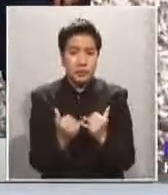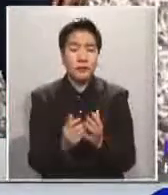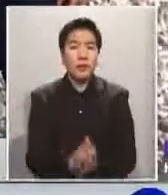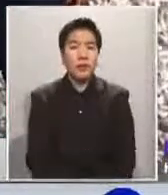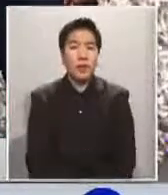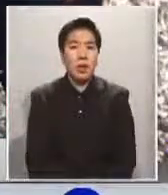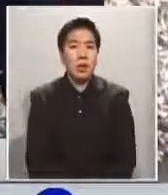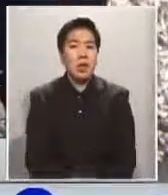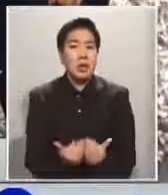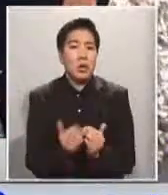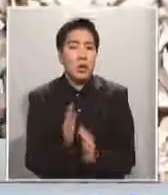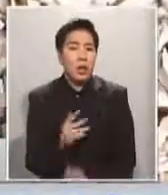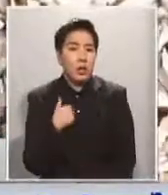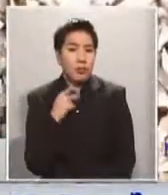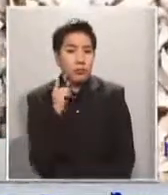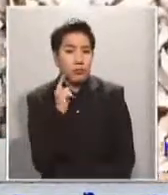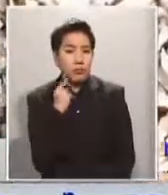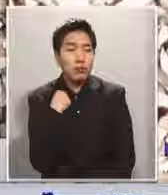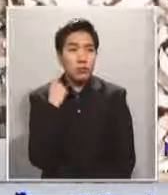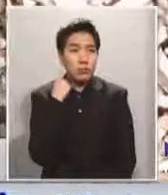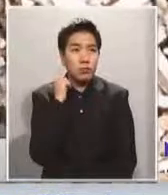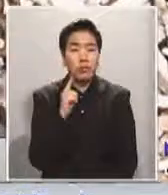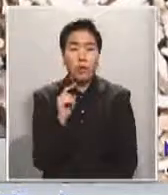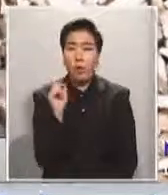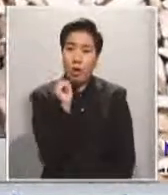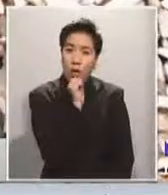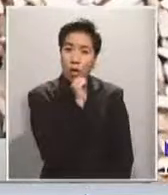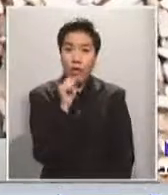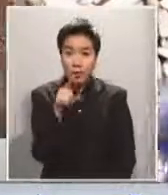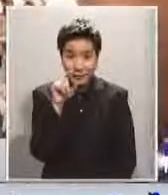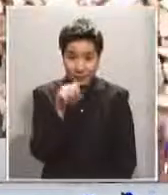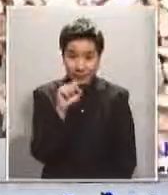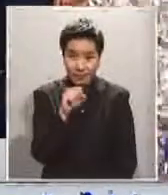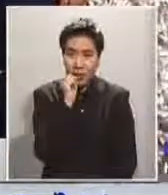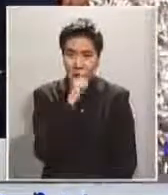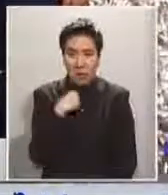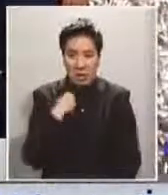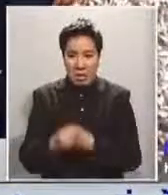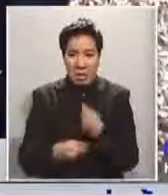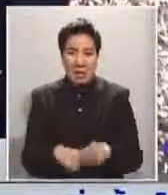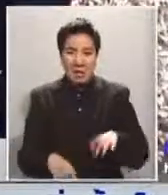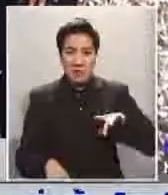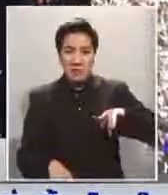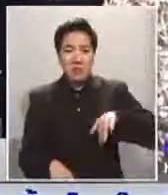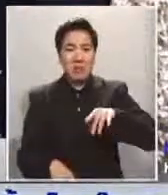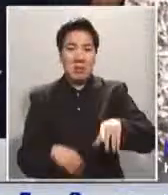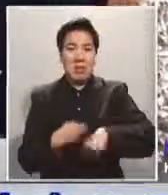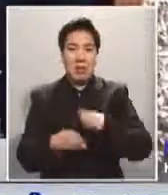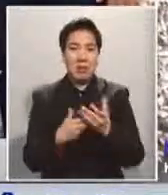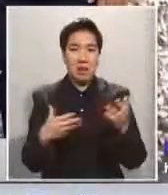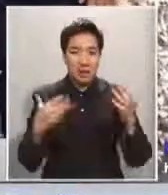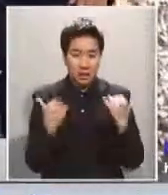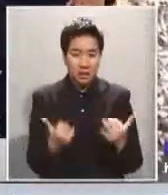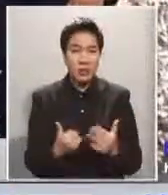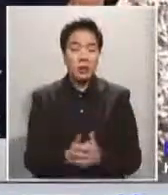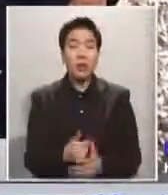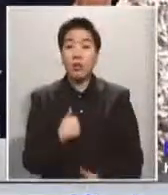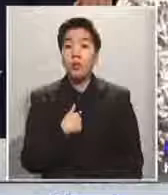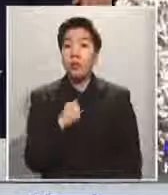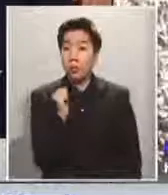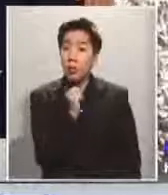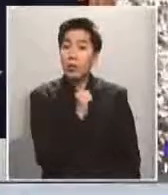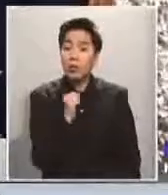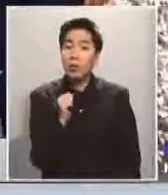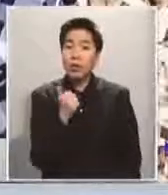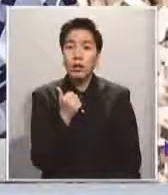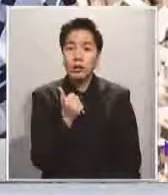าวตุ่มภูเป็นนักร้องไม่ใช่เหรอ ใช่ครับเฮียหูเฮียรู้ได้ไงเนี่ยเทปเขาขายถล่มละลายนะ ร้องให้ฟังหน่อยสิ ให้ร้องให้ฟังเหรอเ